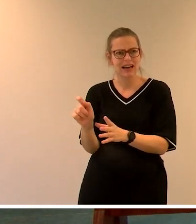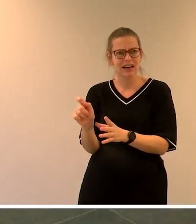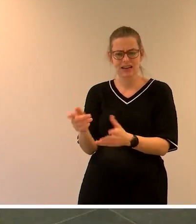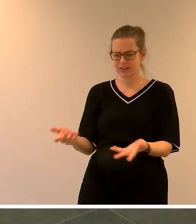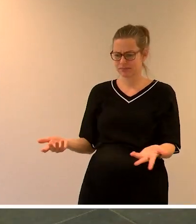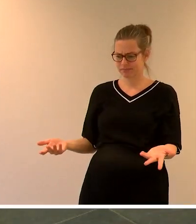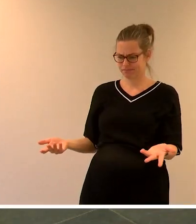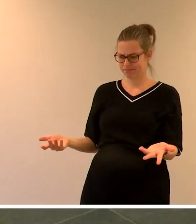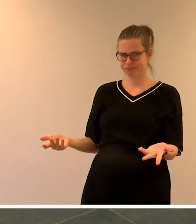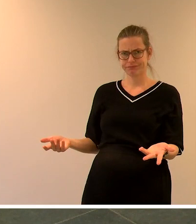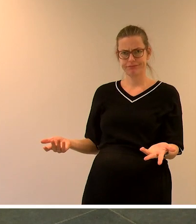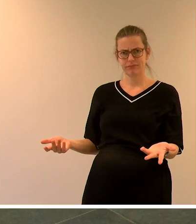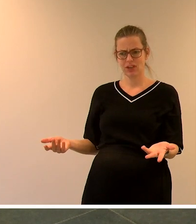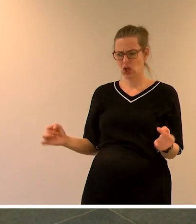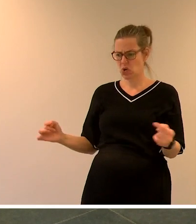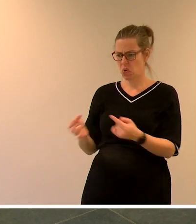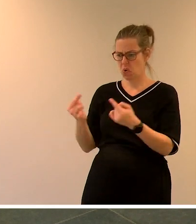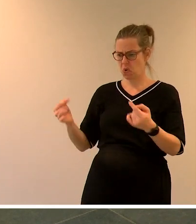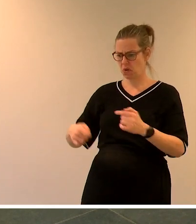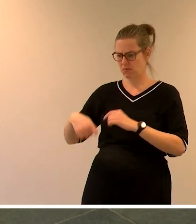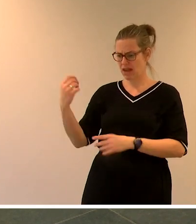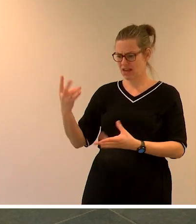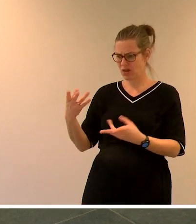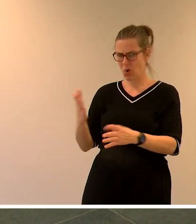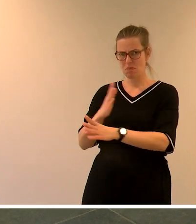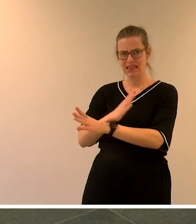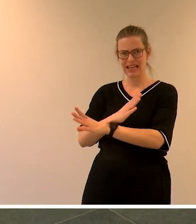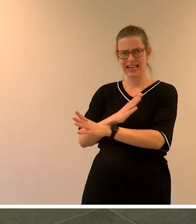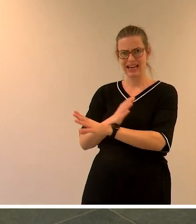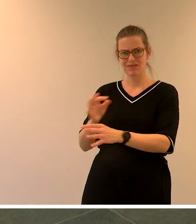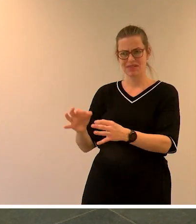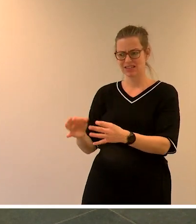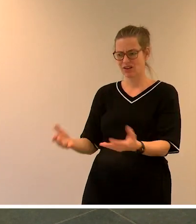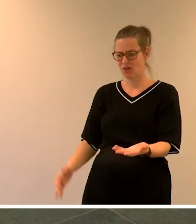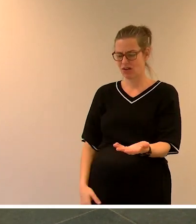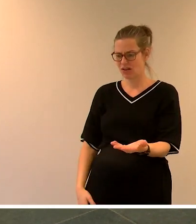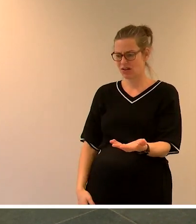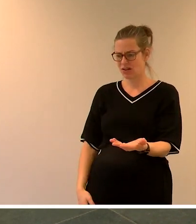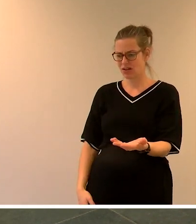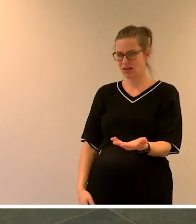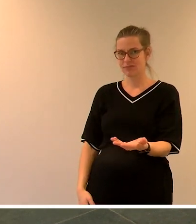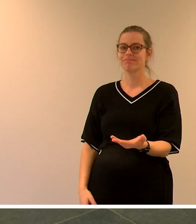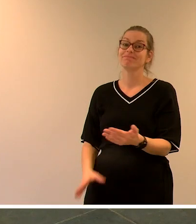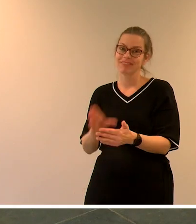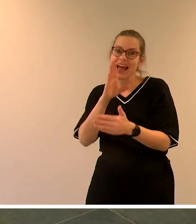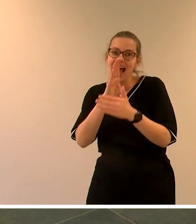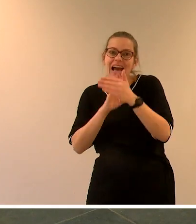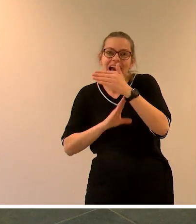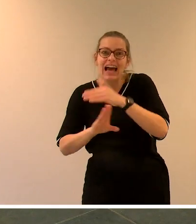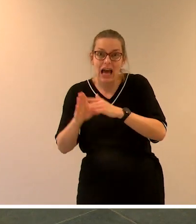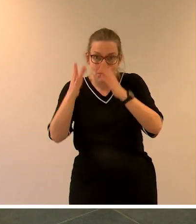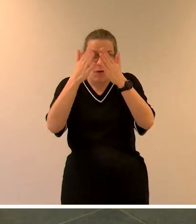nou een oorlog mee winnen? Ja, dat is nou het geheim van